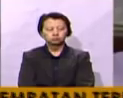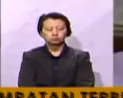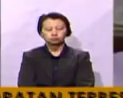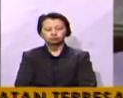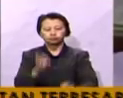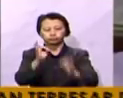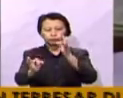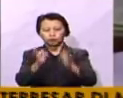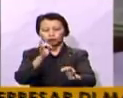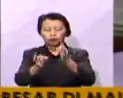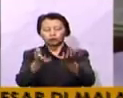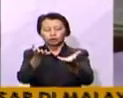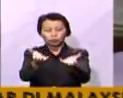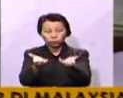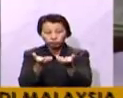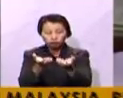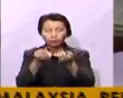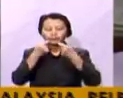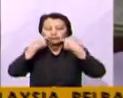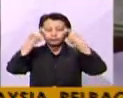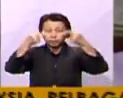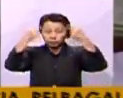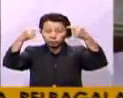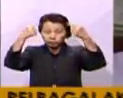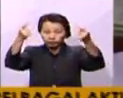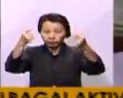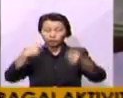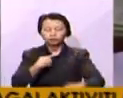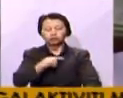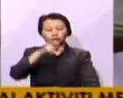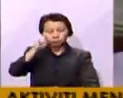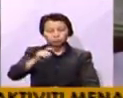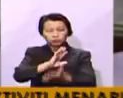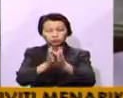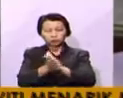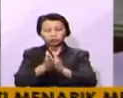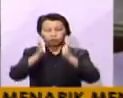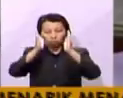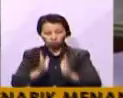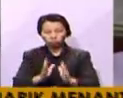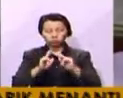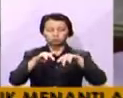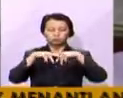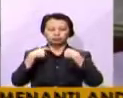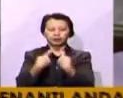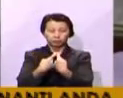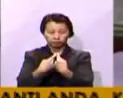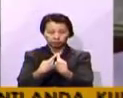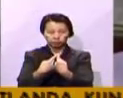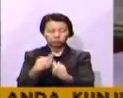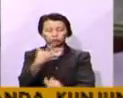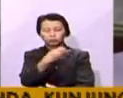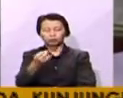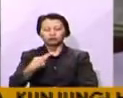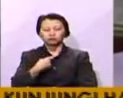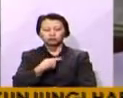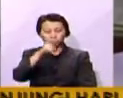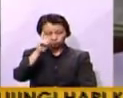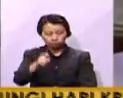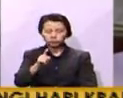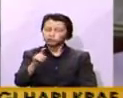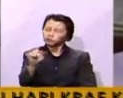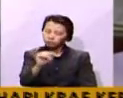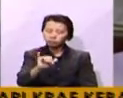Kalau kita nak berjaya, tuan-tuan, kita mesti menjadi orang parti dan kita mesti